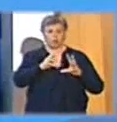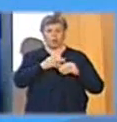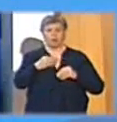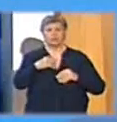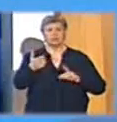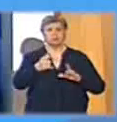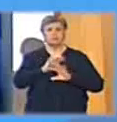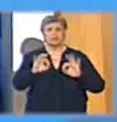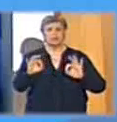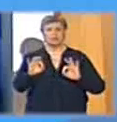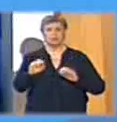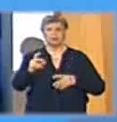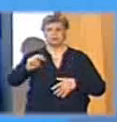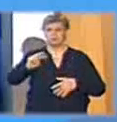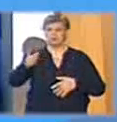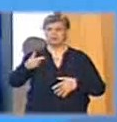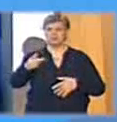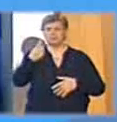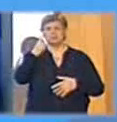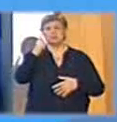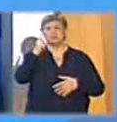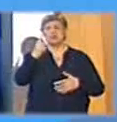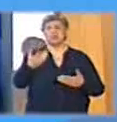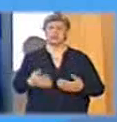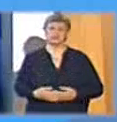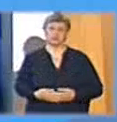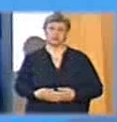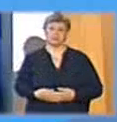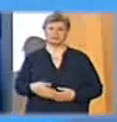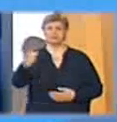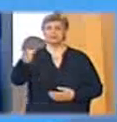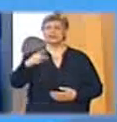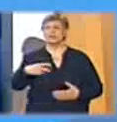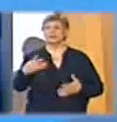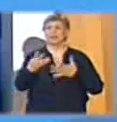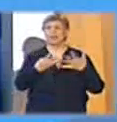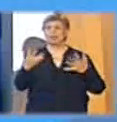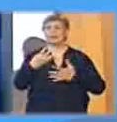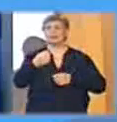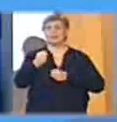μπορώ να σας απαντήσω πότε θα είναι έτοιμο. Σύντομα πάντως.